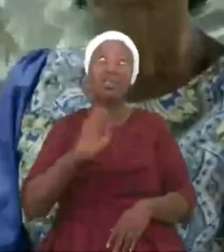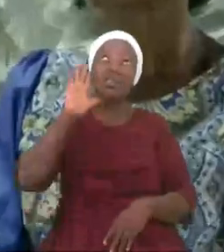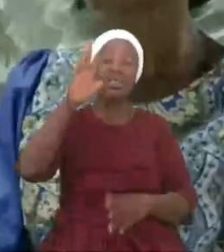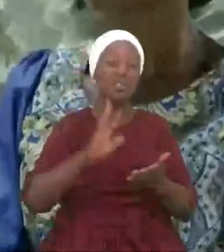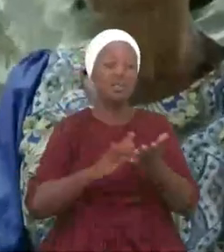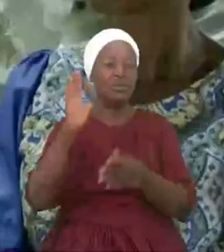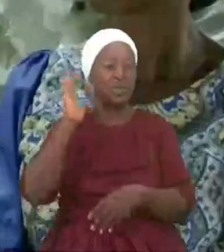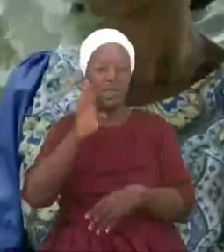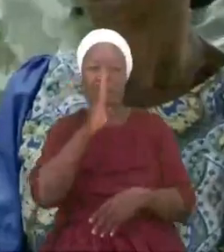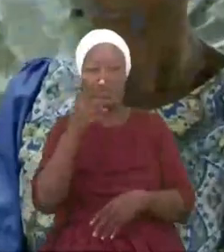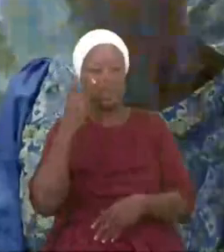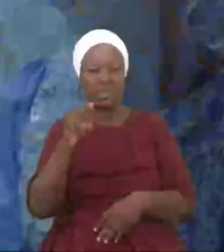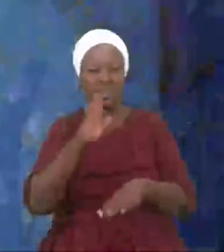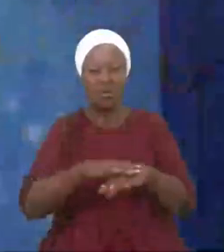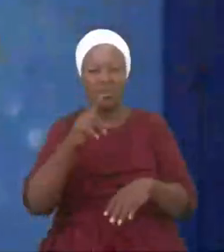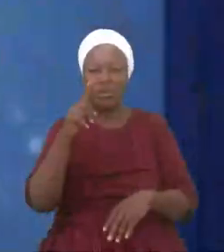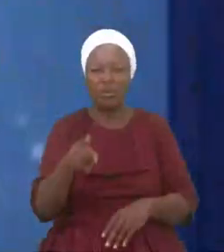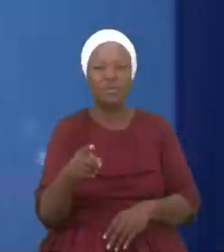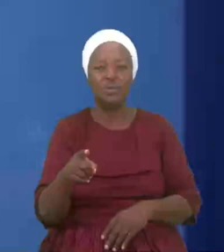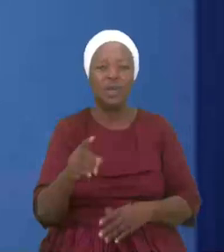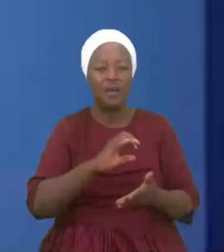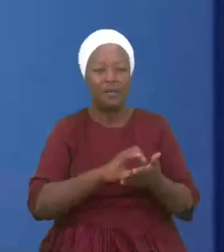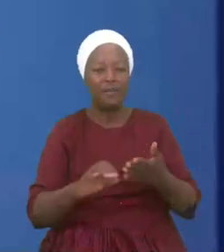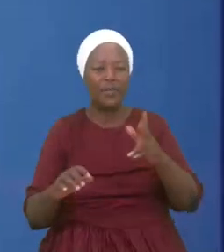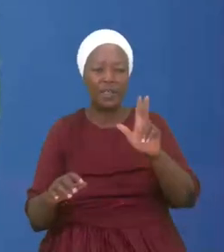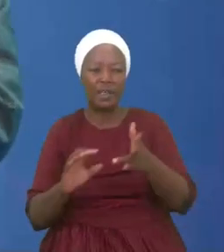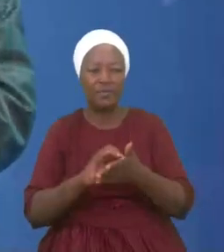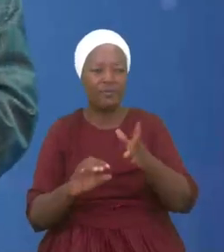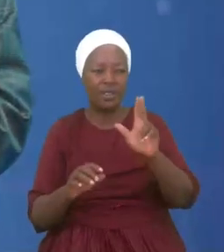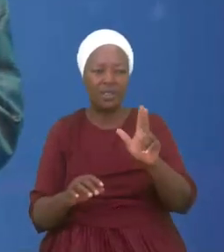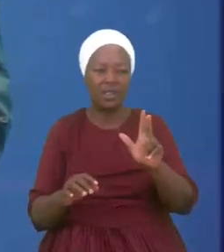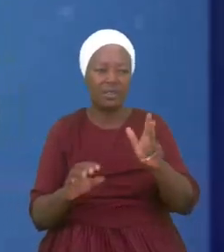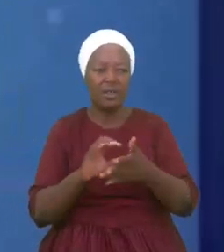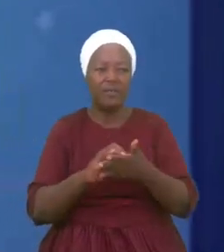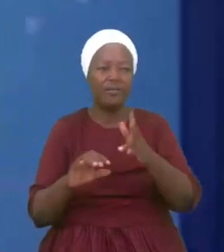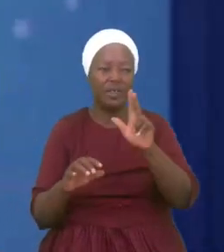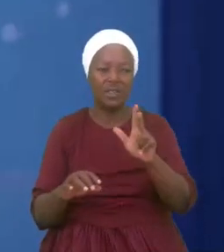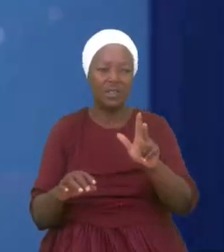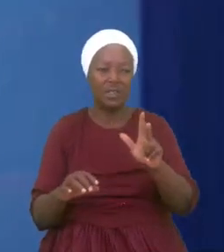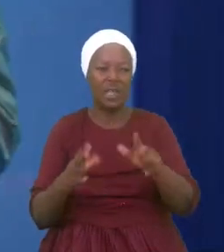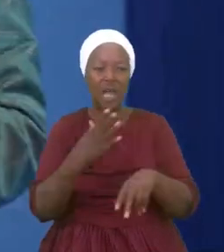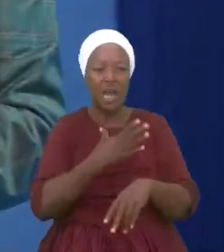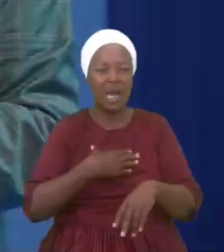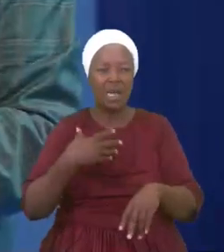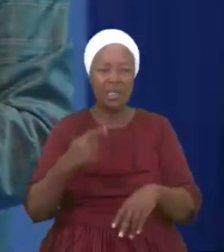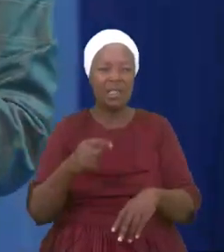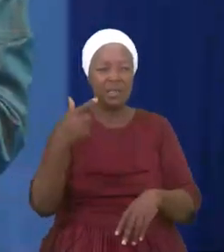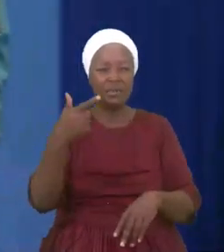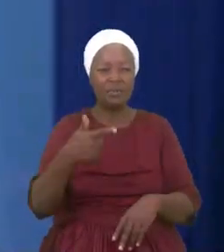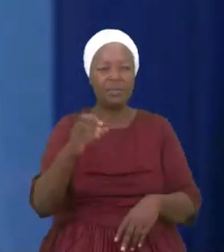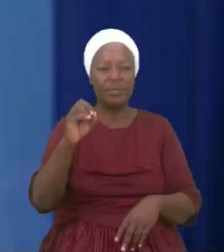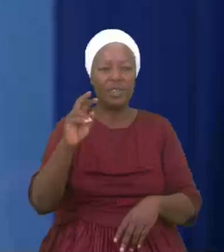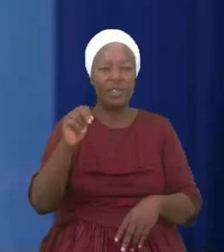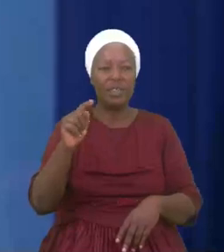l'Internet se lève sur toi sa gloire apparaît verset